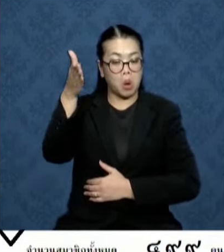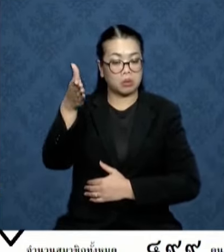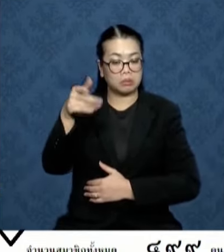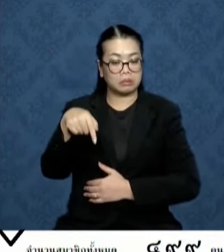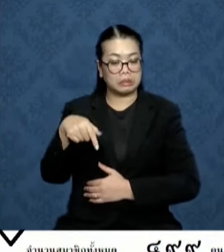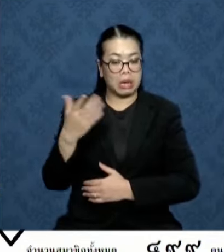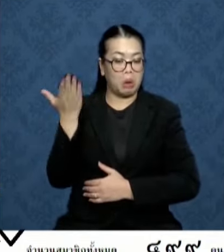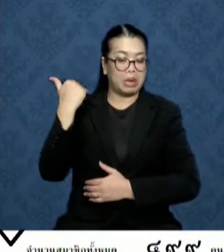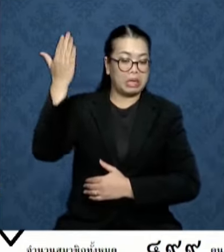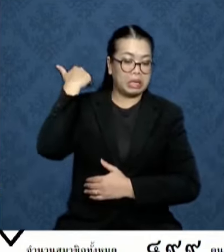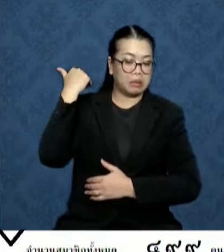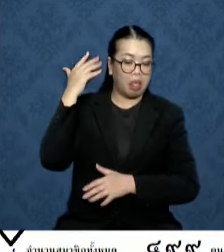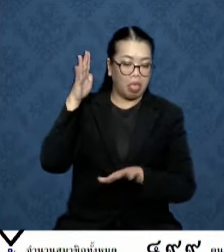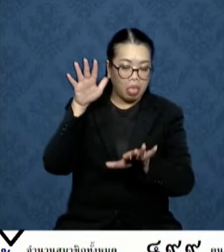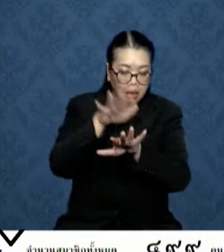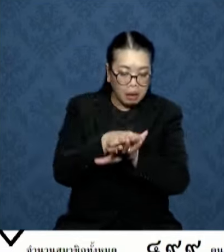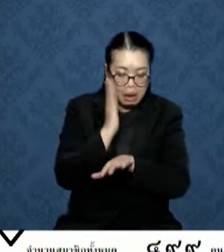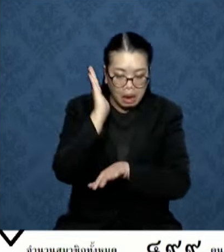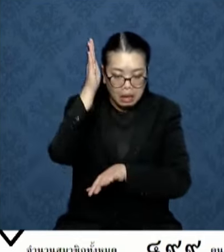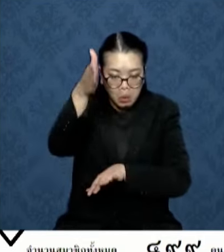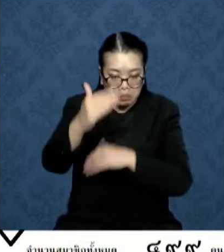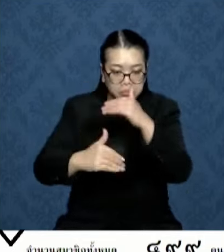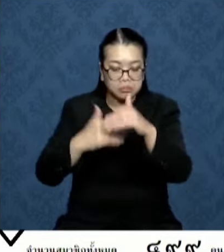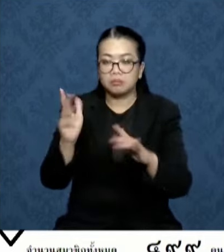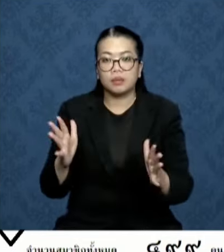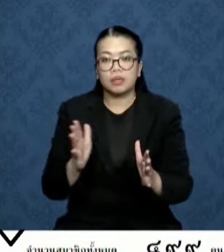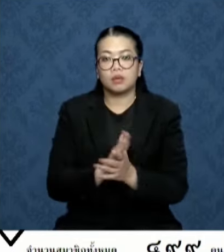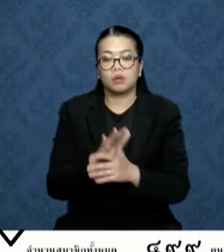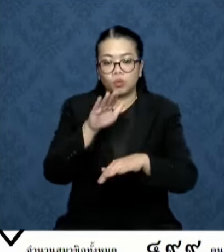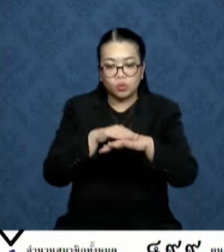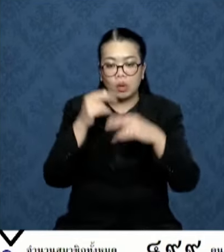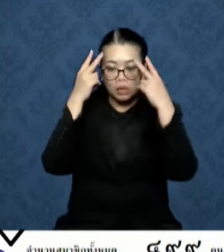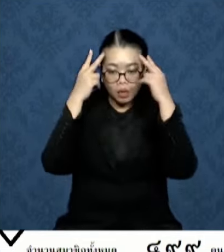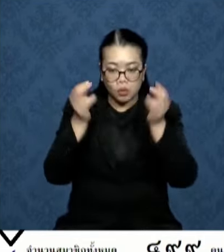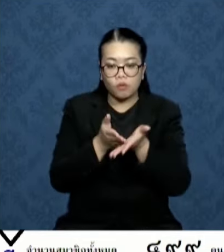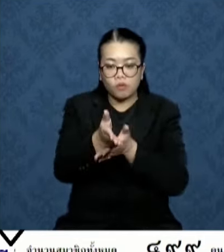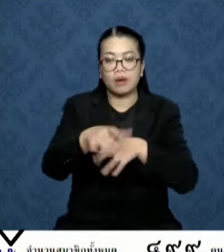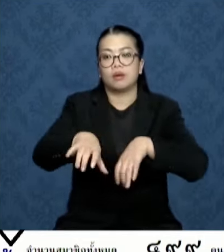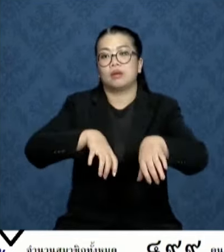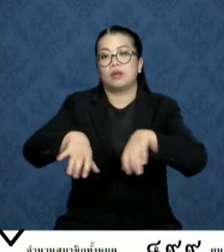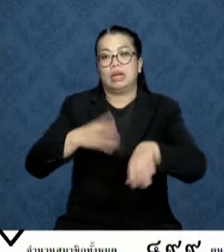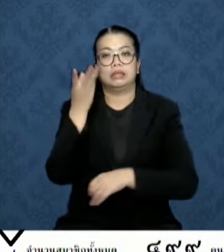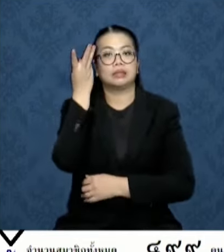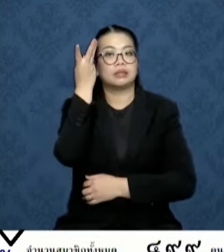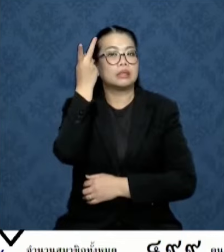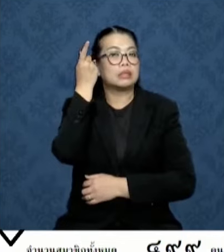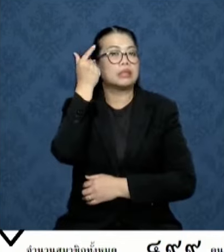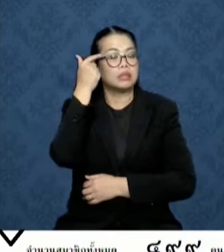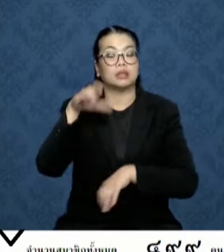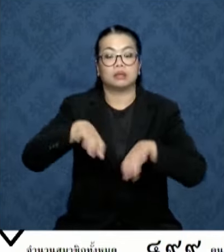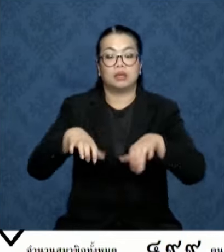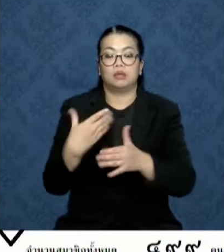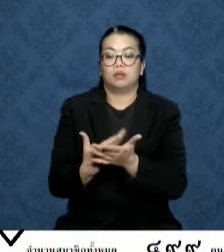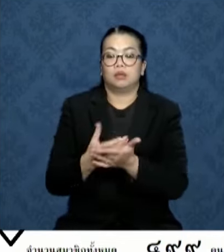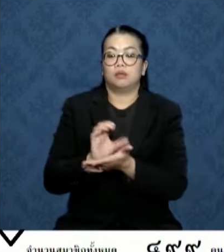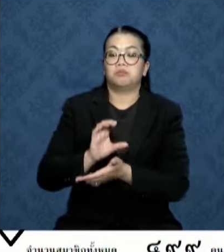พ้มกบตงคำถามแทนประชาชนเพื่ชวท่นายกและฝายบริหารคิดครับวาการจัสงบปมาณแบบ